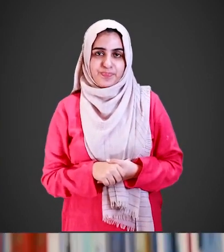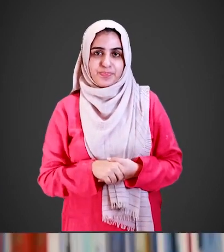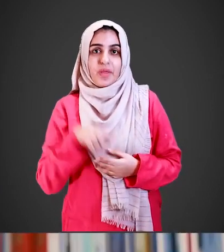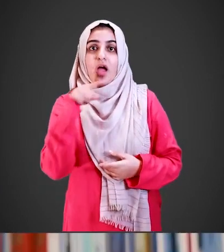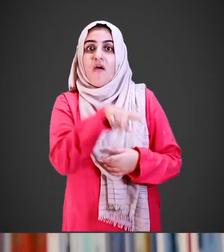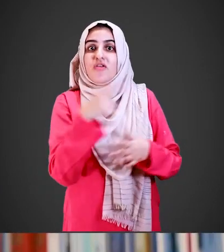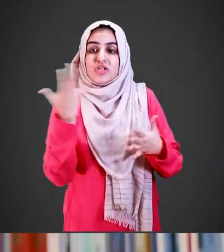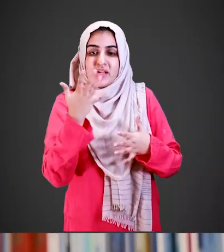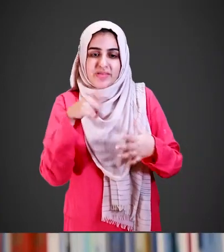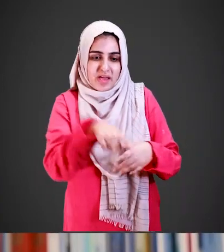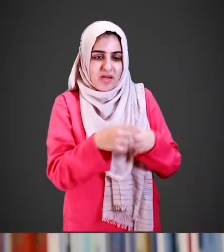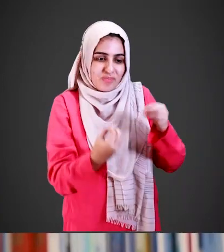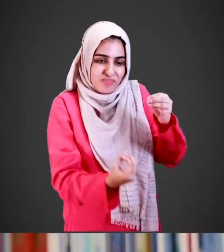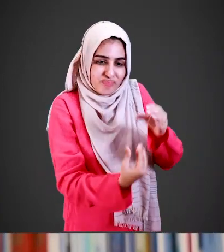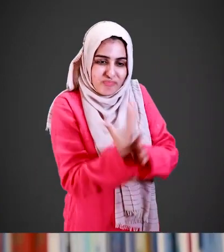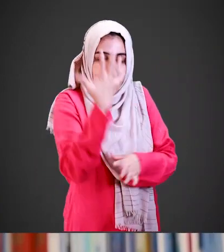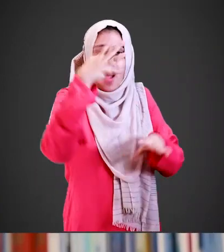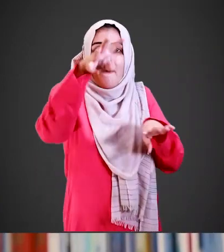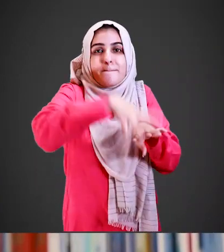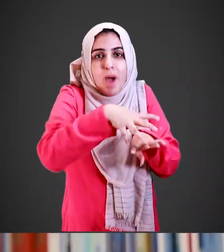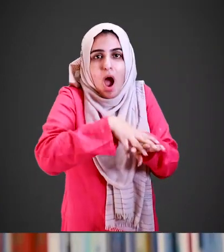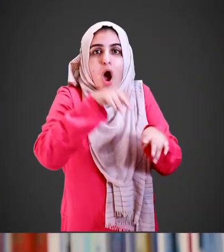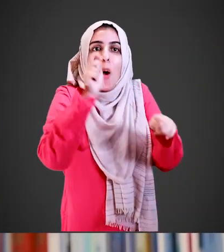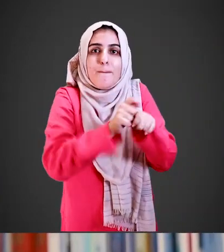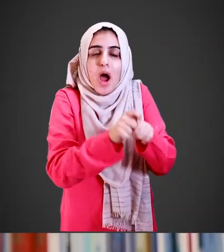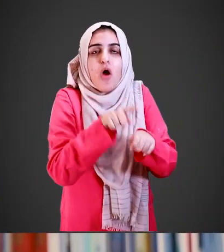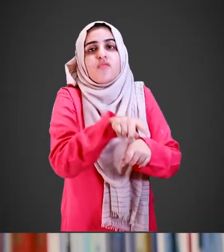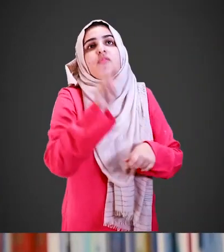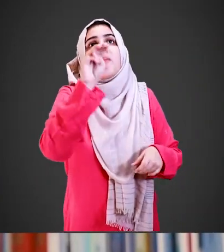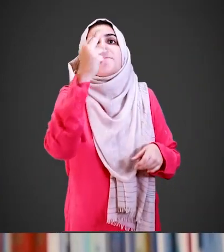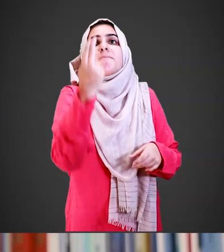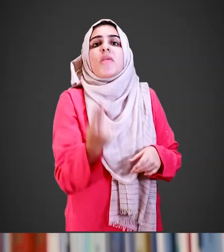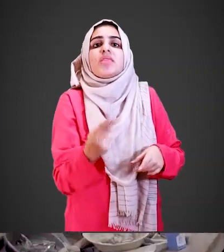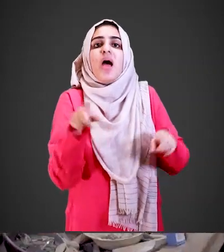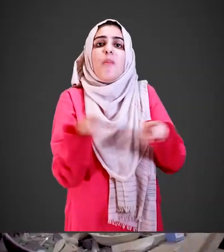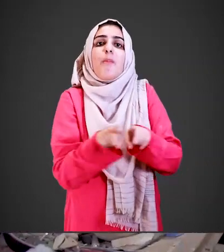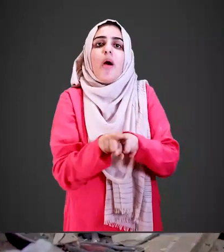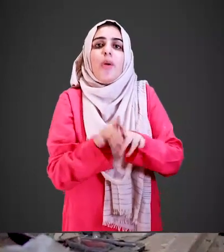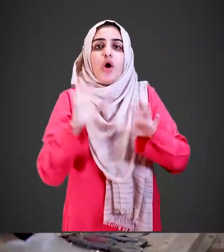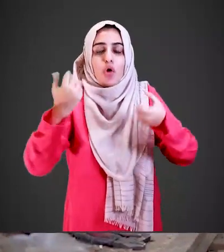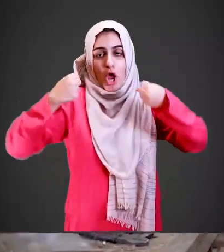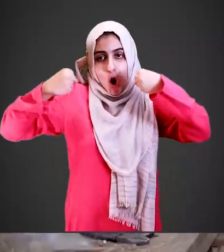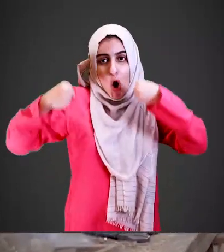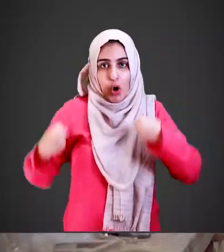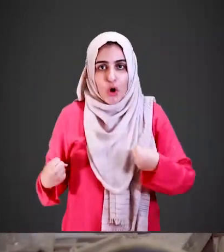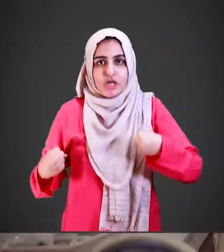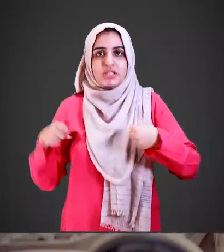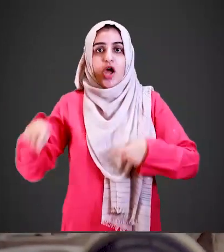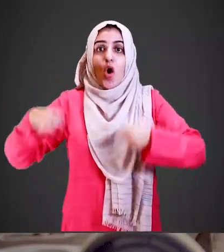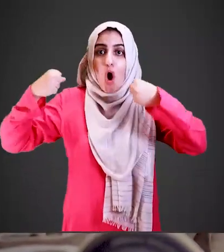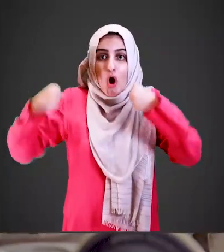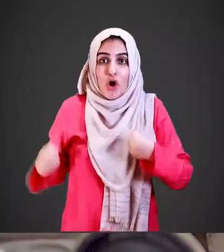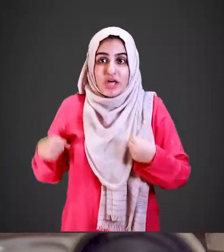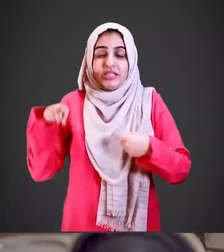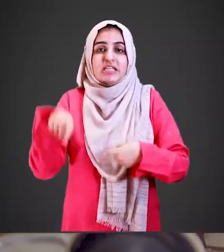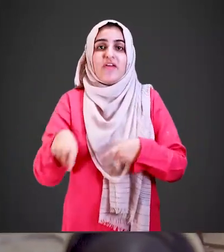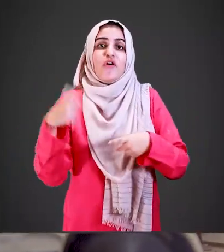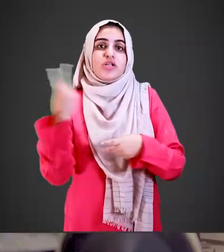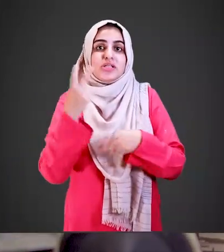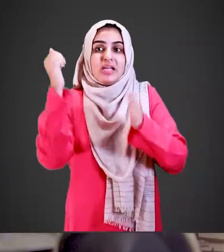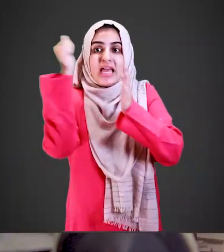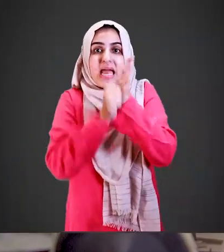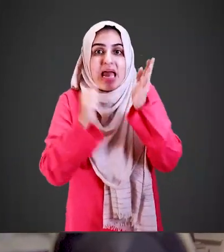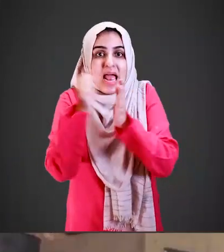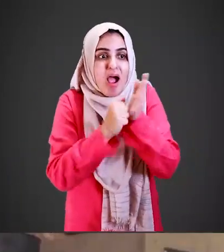अच्छा, जो पैदावार है, प्रोडक्शन है, उसकी मिसाल ऐसे ही है जैसे एक फ़र्नीचर, एक कुर्सी बनी है, तो कुर्सी बनाने में जो